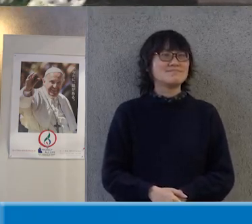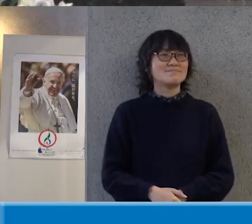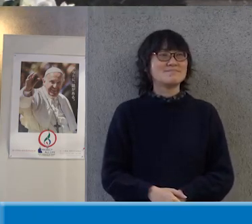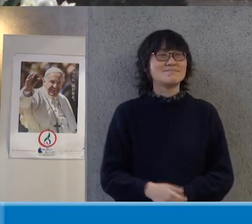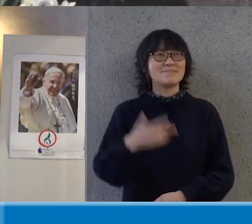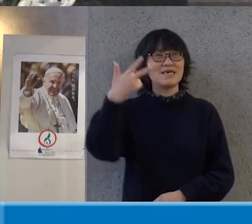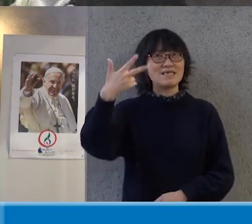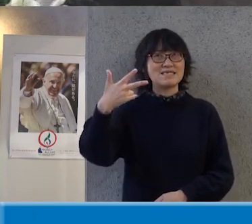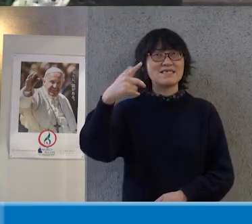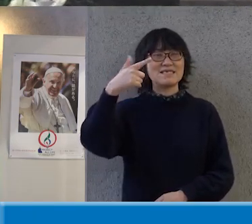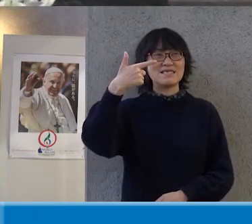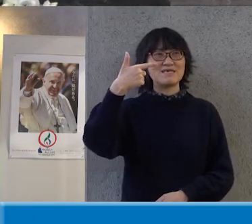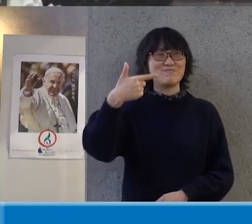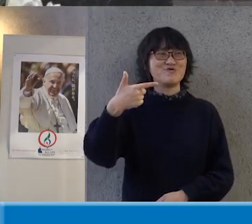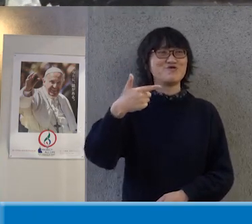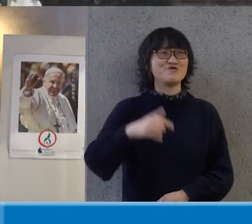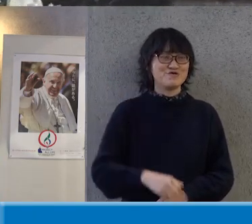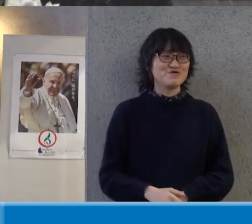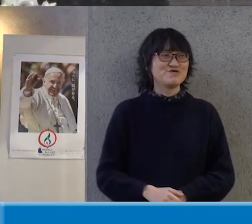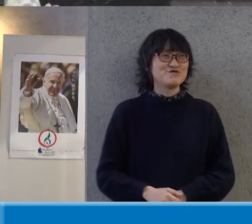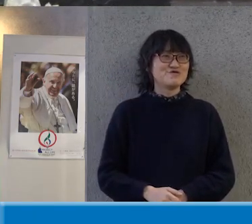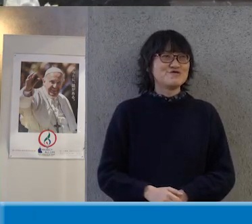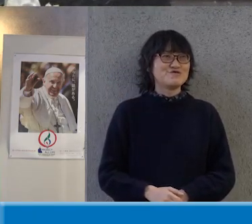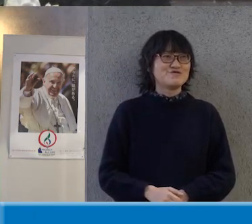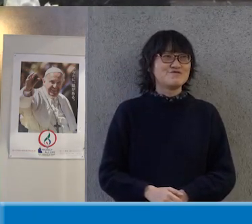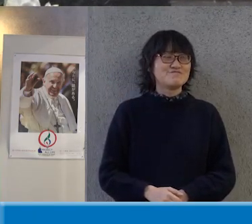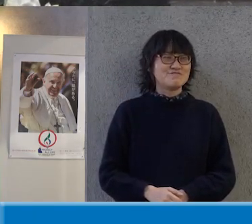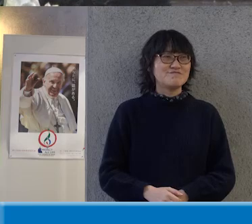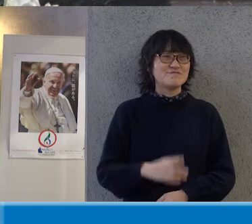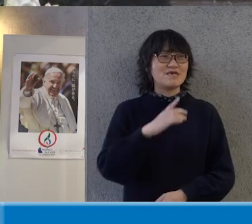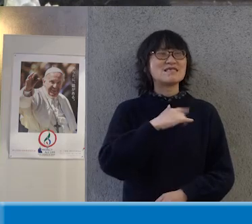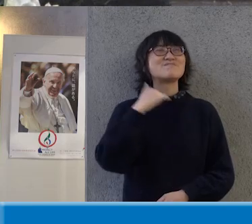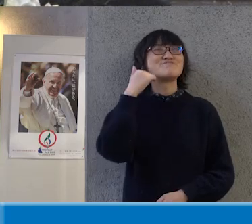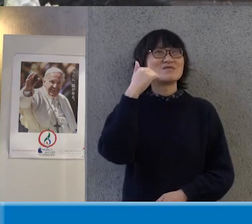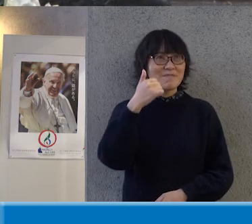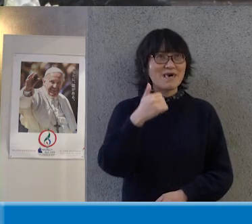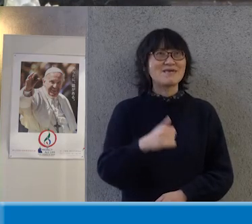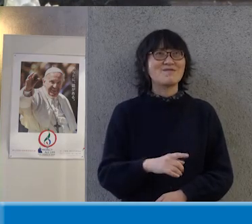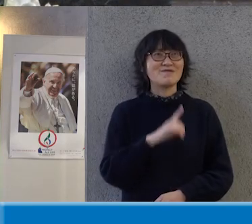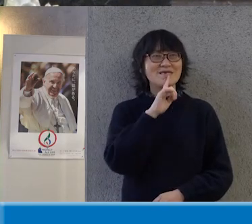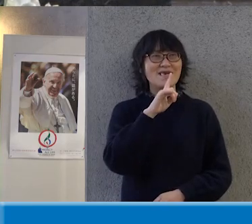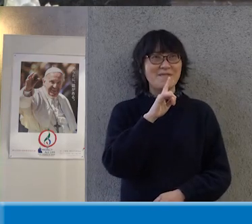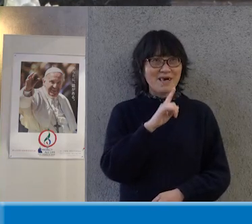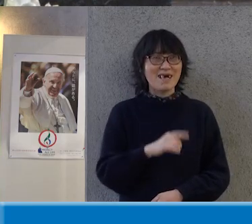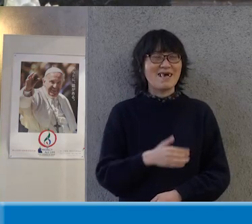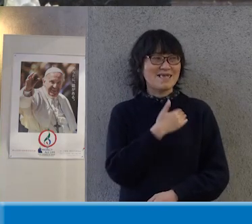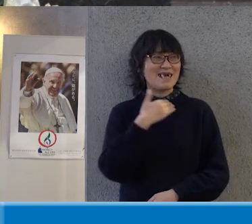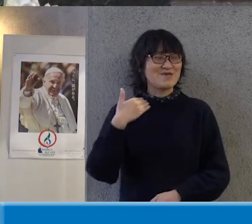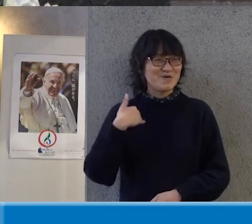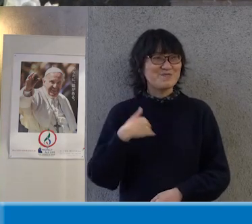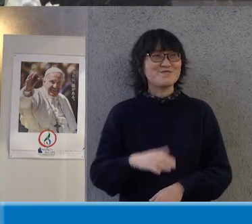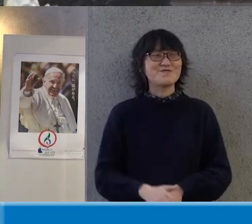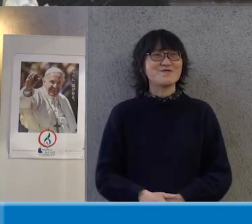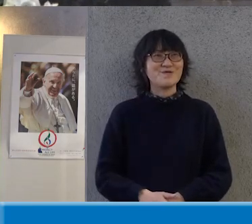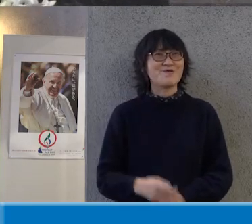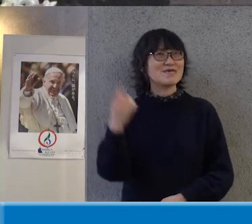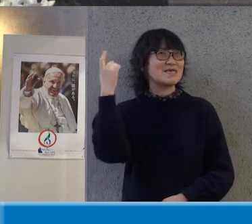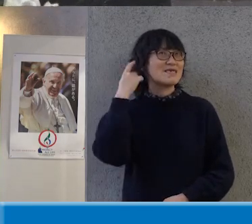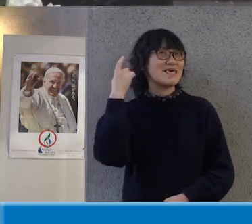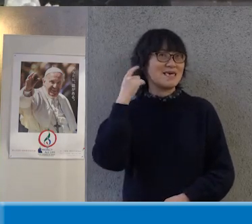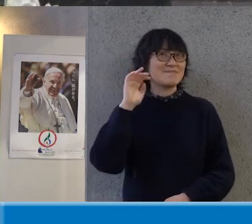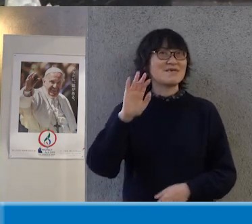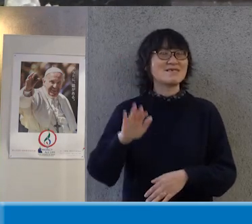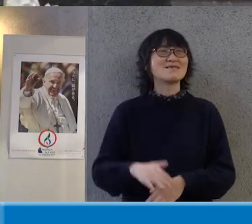神様の神様、神様で通じるそうです。神様との言葉はもう大丈夫だということを聞いておりますけれども